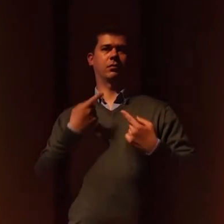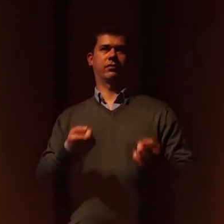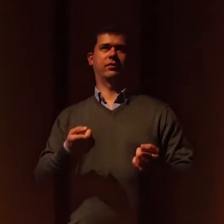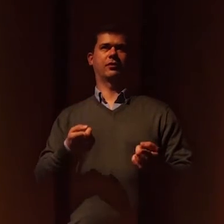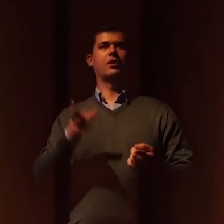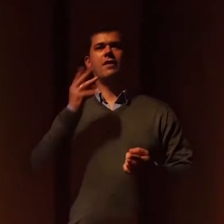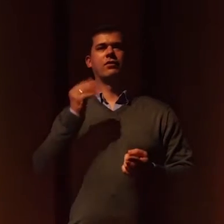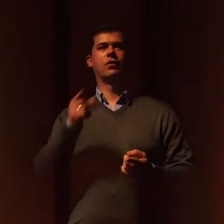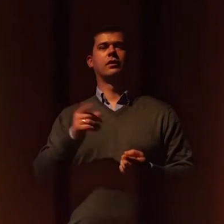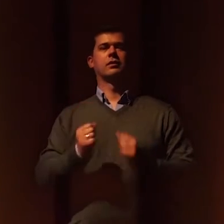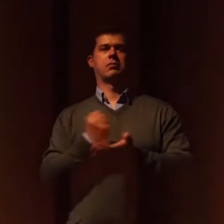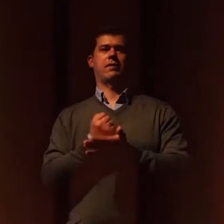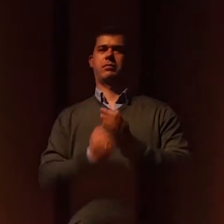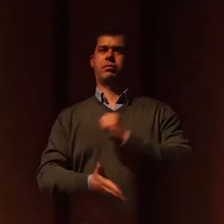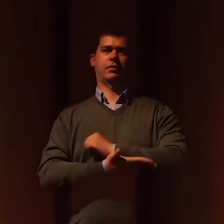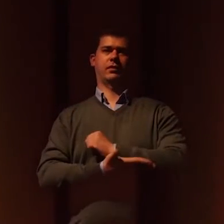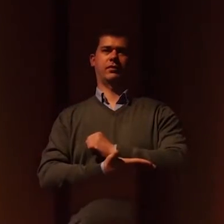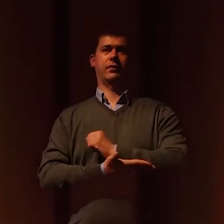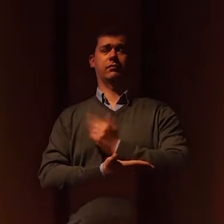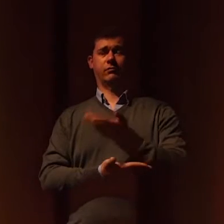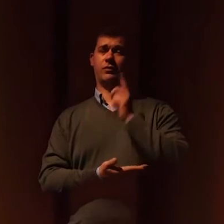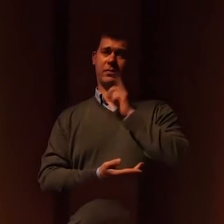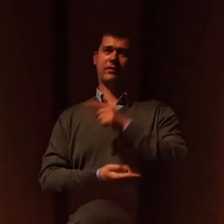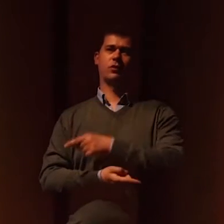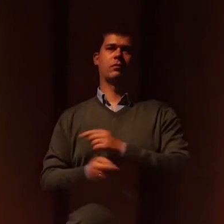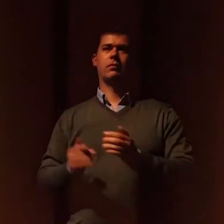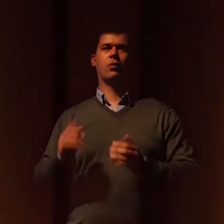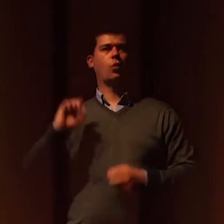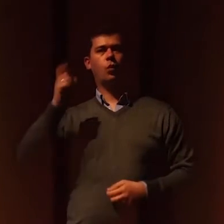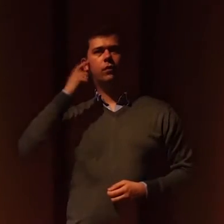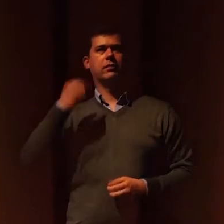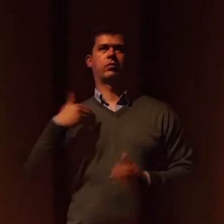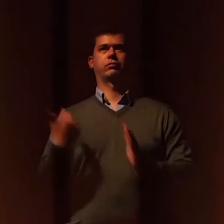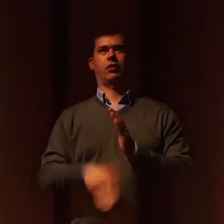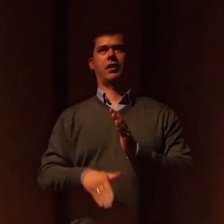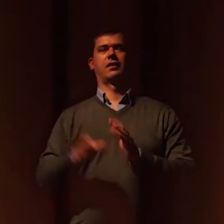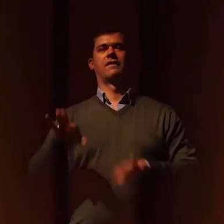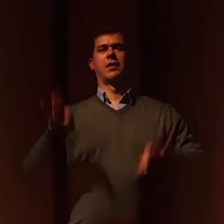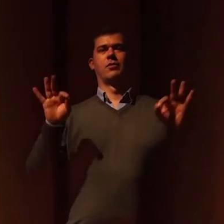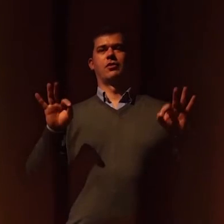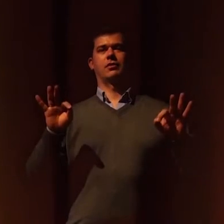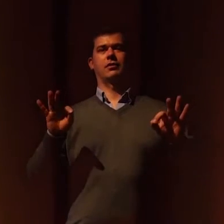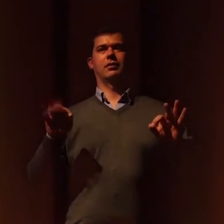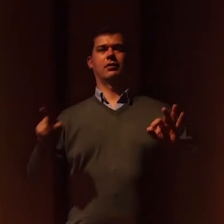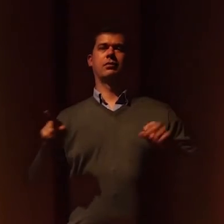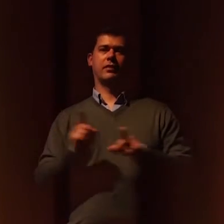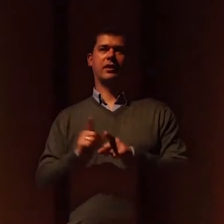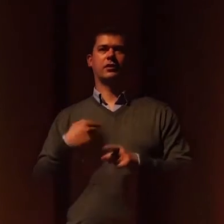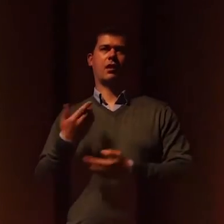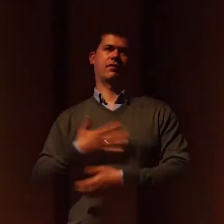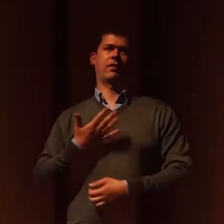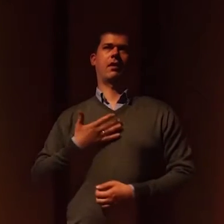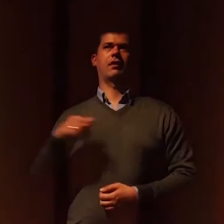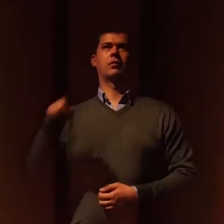się w takich sprawach podstawowych była jedną z podstaw przegranej w wyborach ponieważ trzeba wydaje mi się mieć